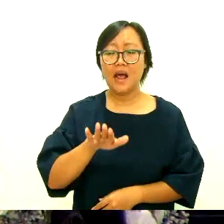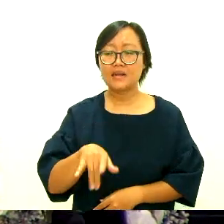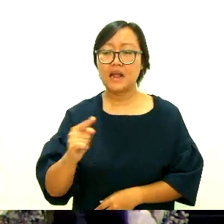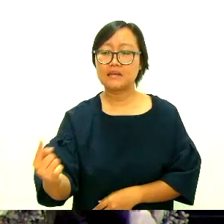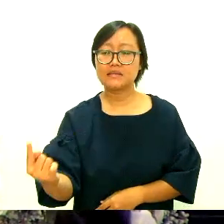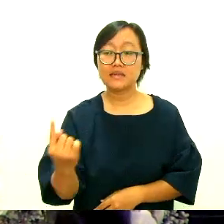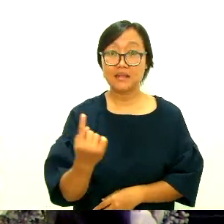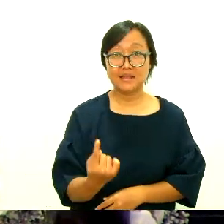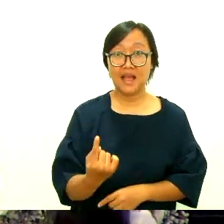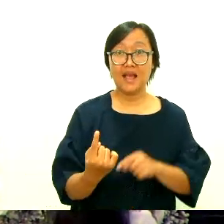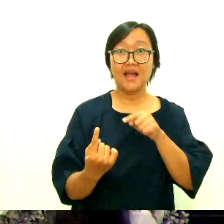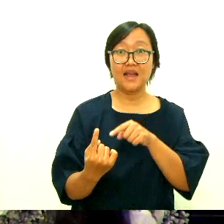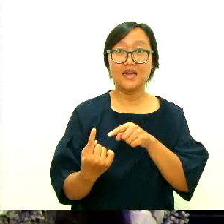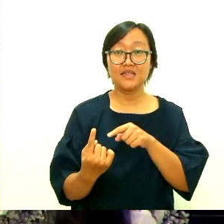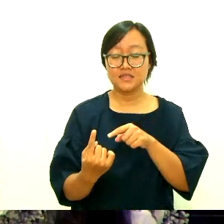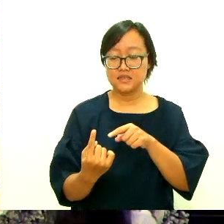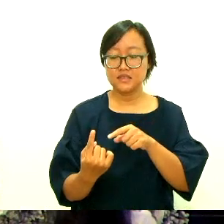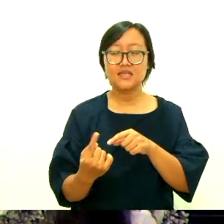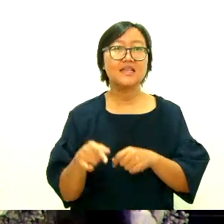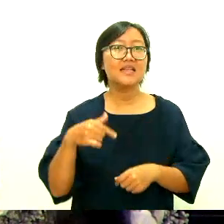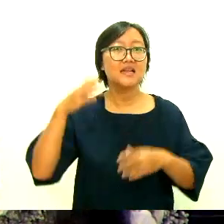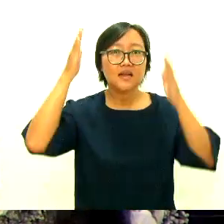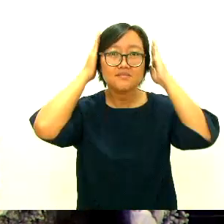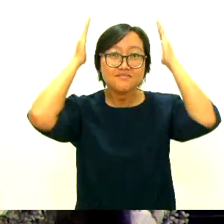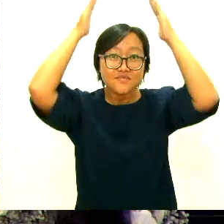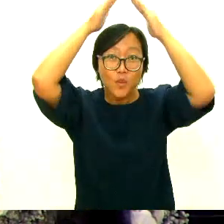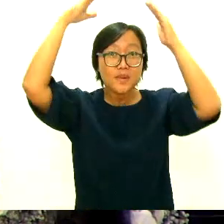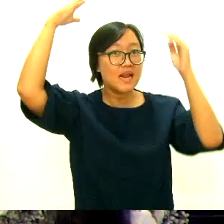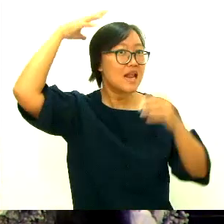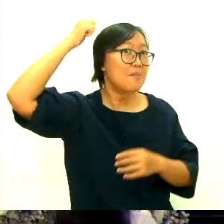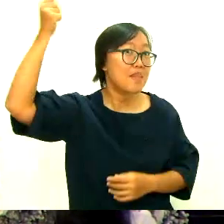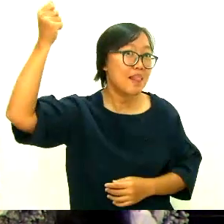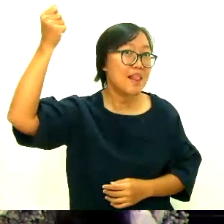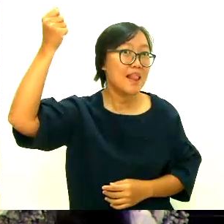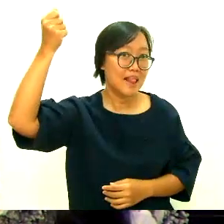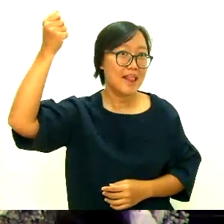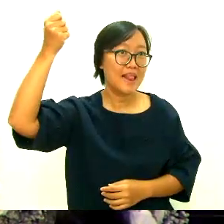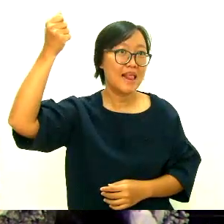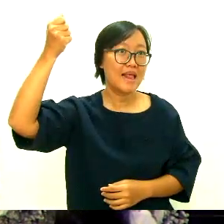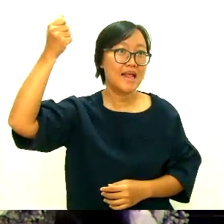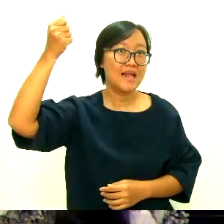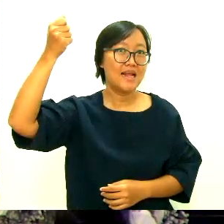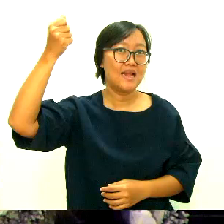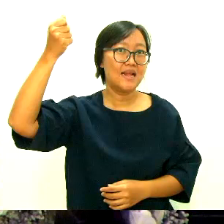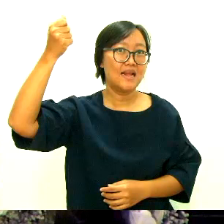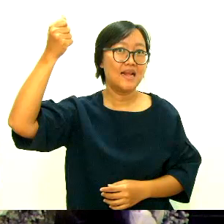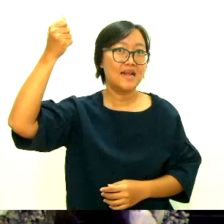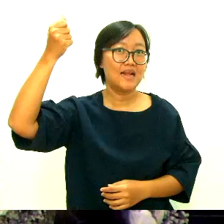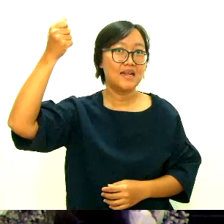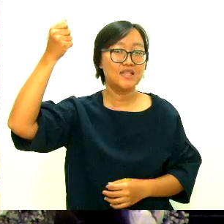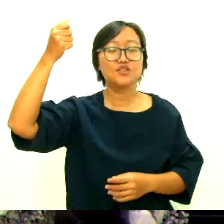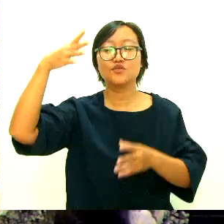mengambil topi yang putihnya Ini dan dia sengaja pala dipakaikan unpause